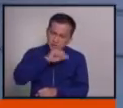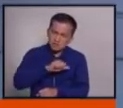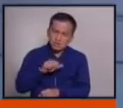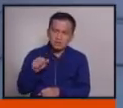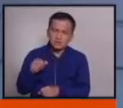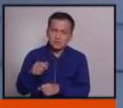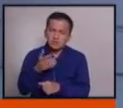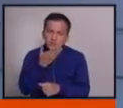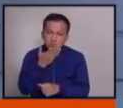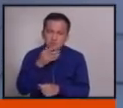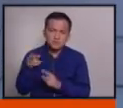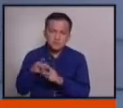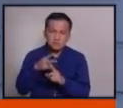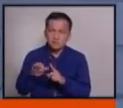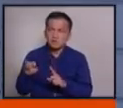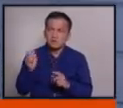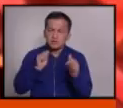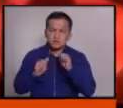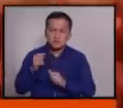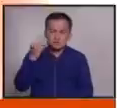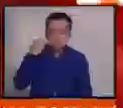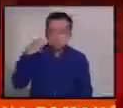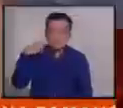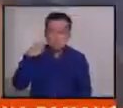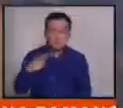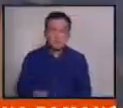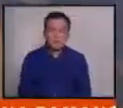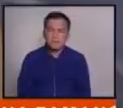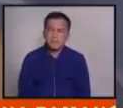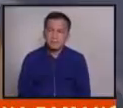biktima. Maaksyon si Justin Punzalang.